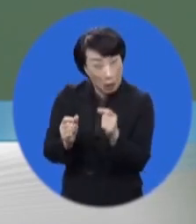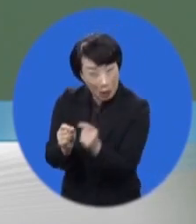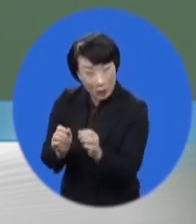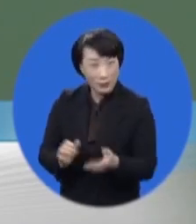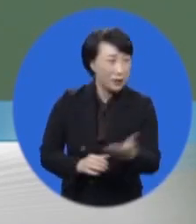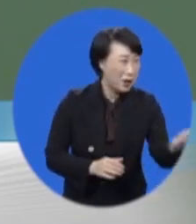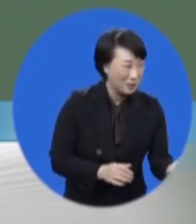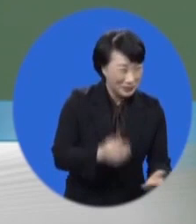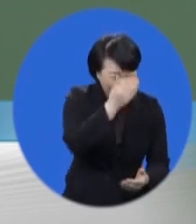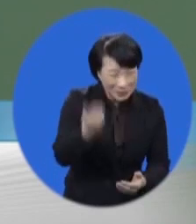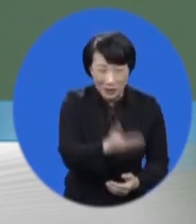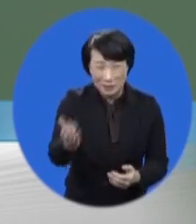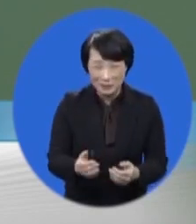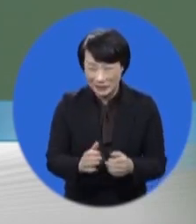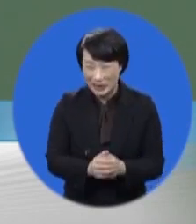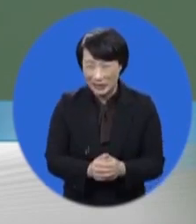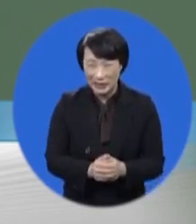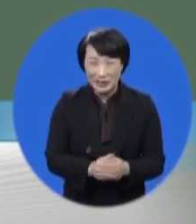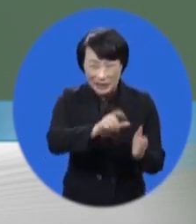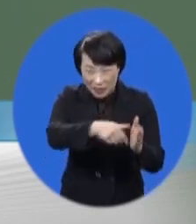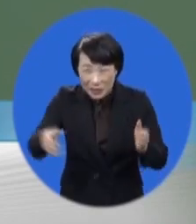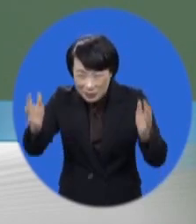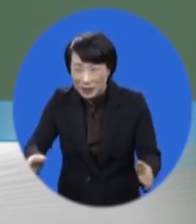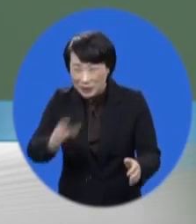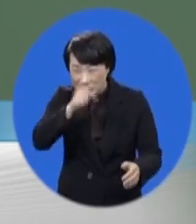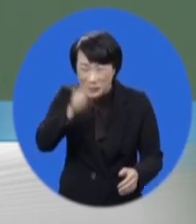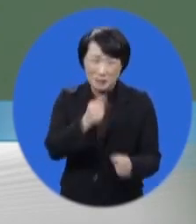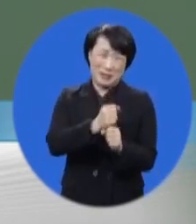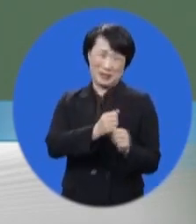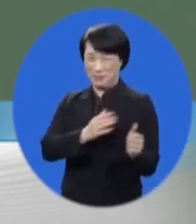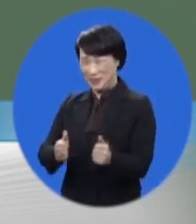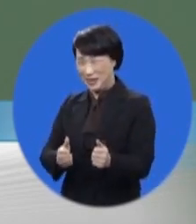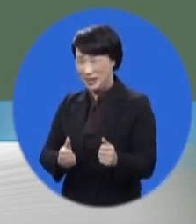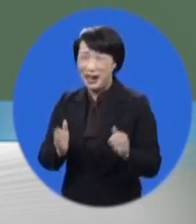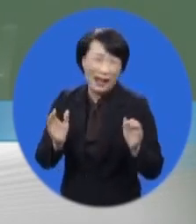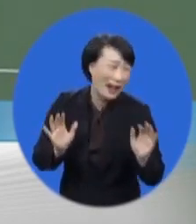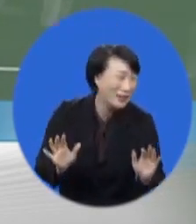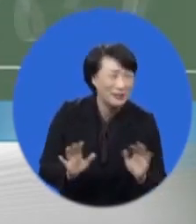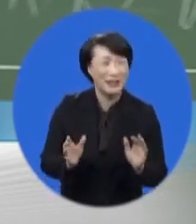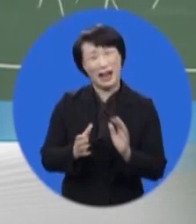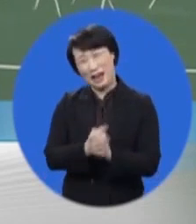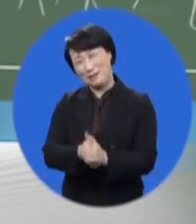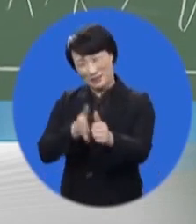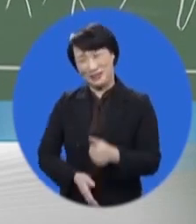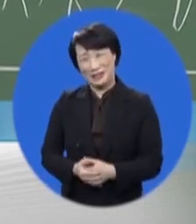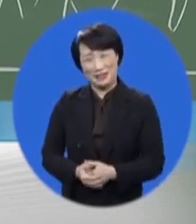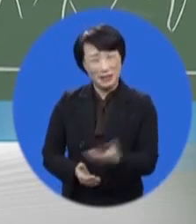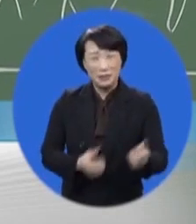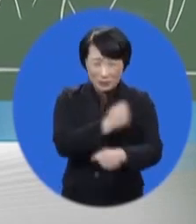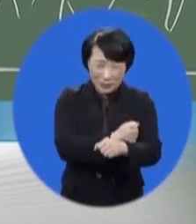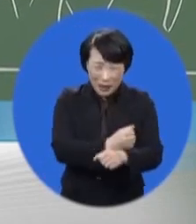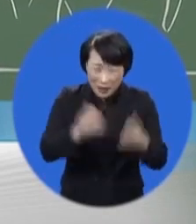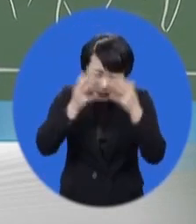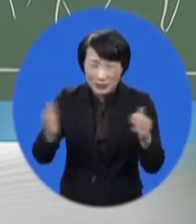여러분은 전부 다 세월이 장점이 되길 원합니다. 큰 소리로 아멘이면. 수고와 고통이